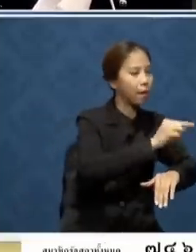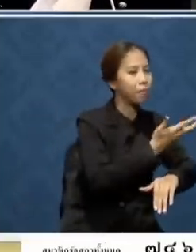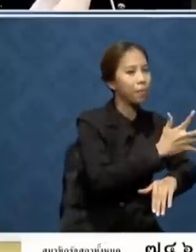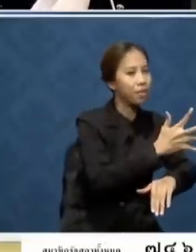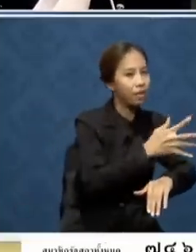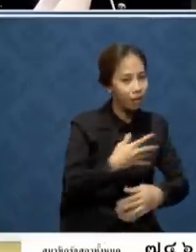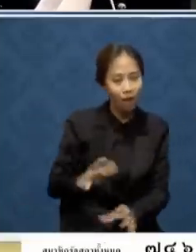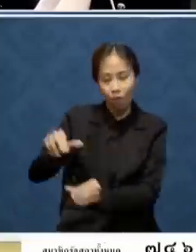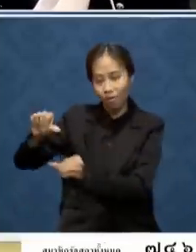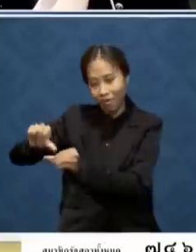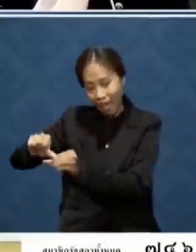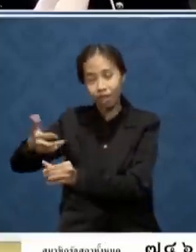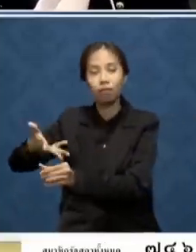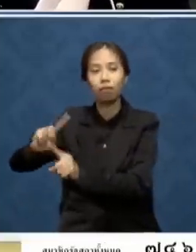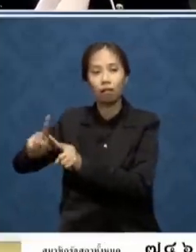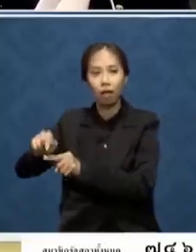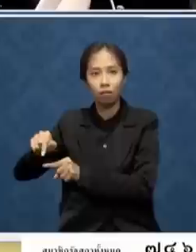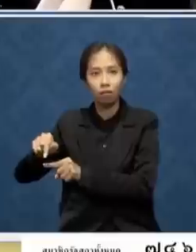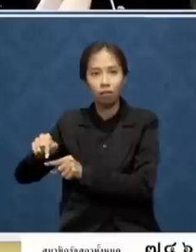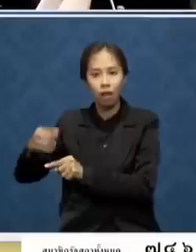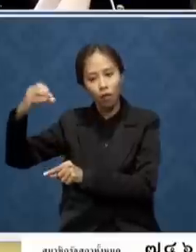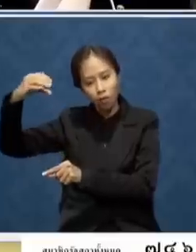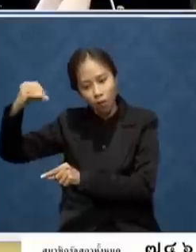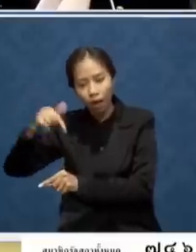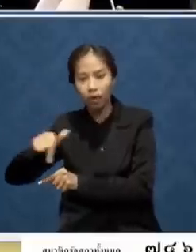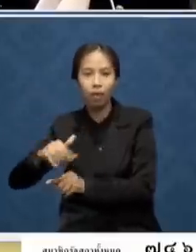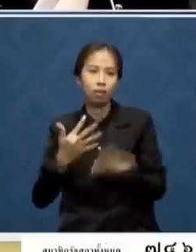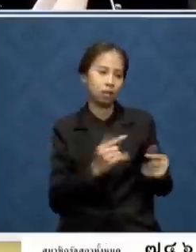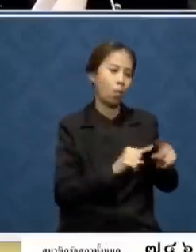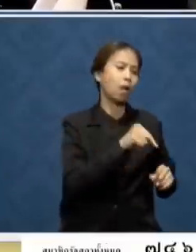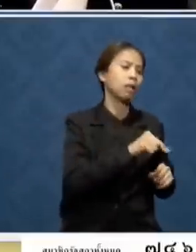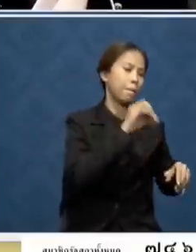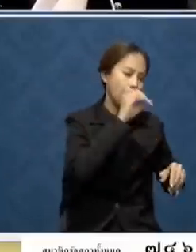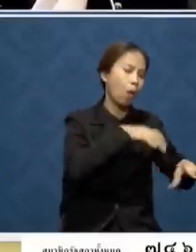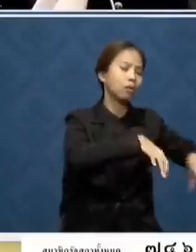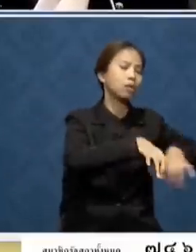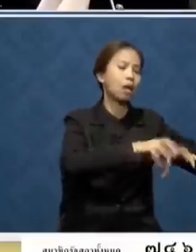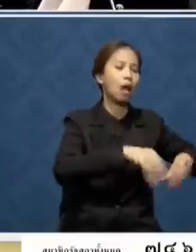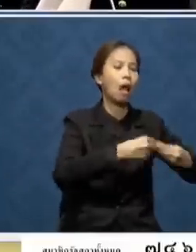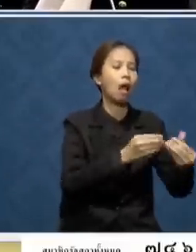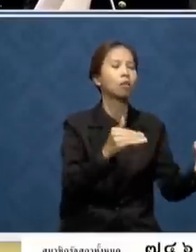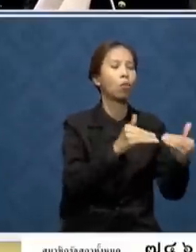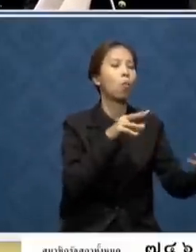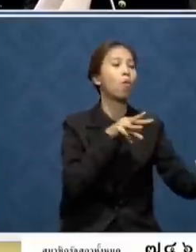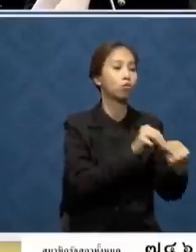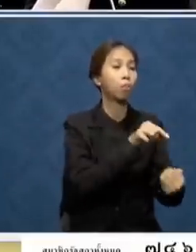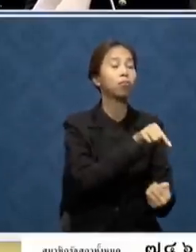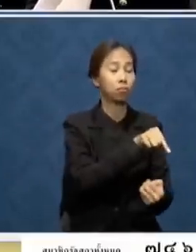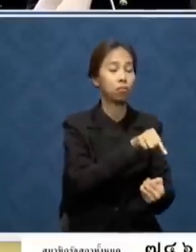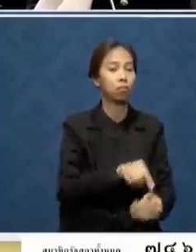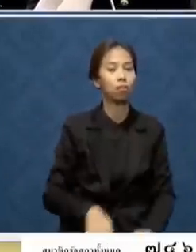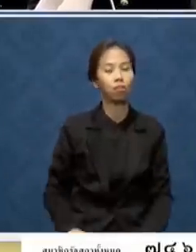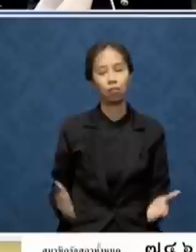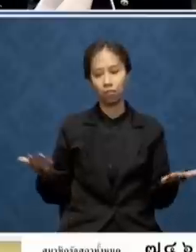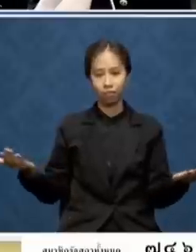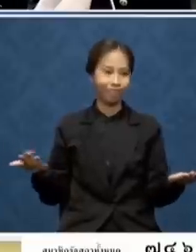ทนเหลือแค่บริหารจัดการค่าไฟแก๊สและน้ำมันให้อยู่ในระดับที่เหมาะสมในทันทีนะคะอันนี้ก็